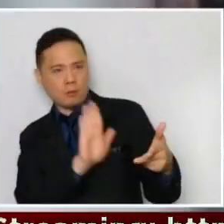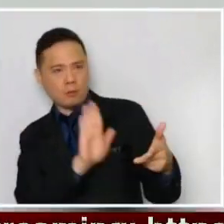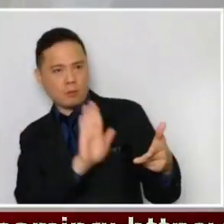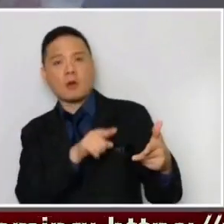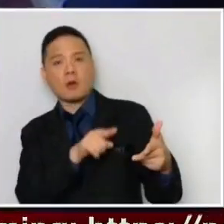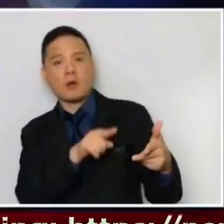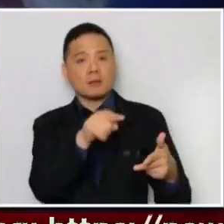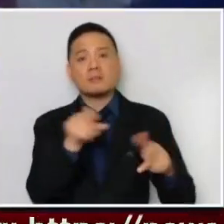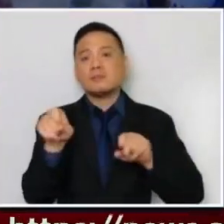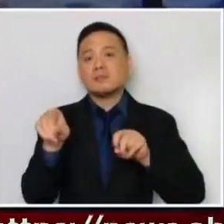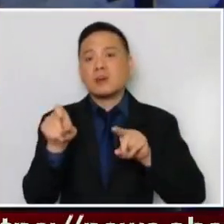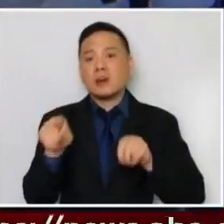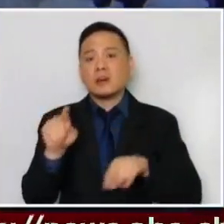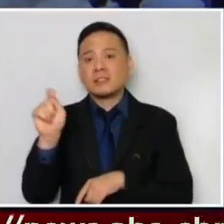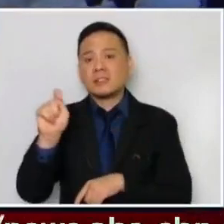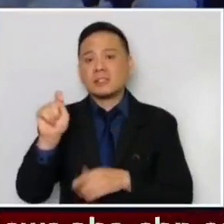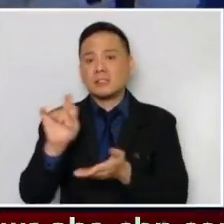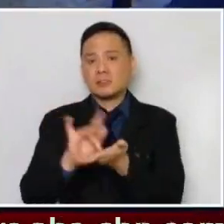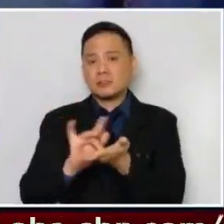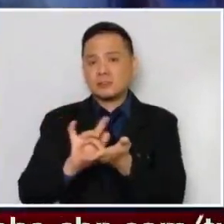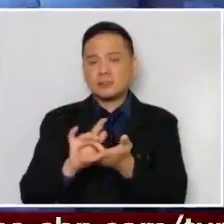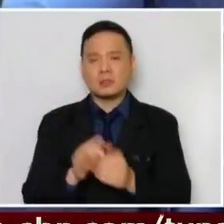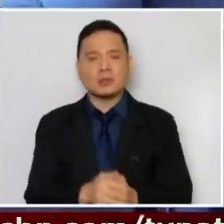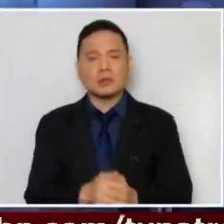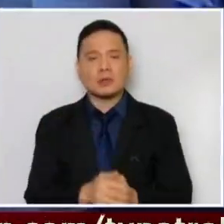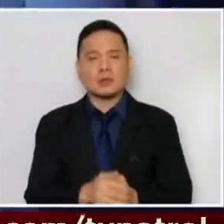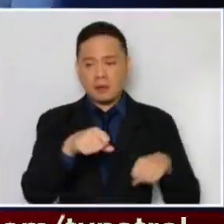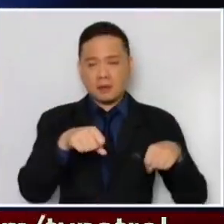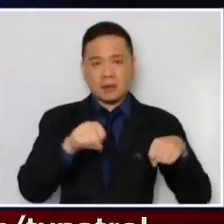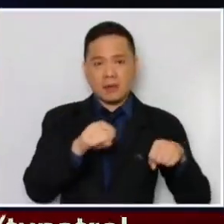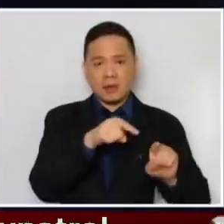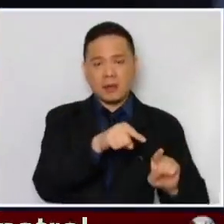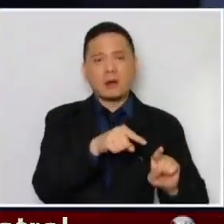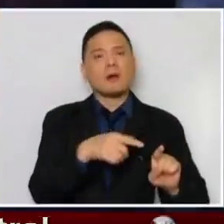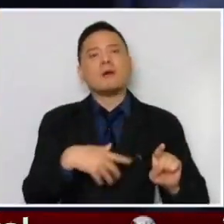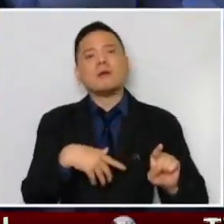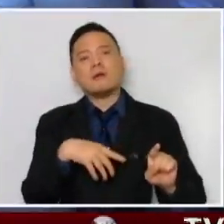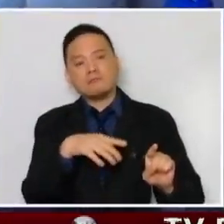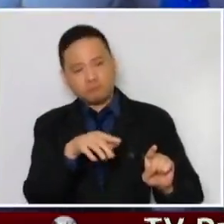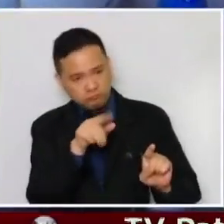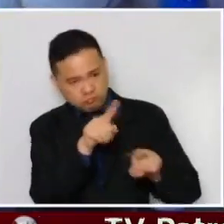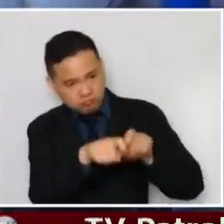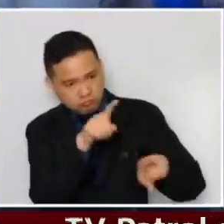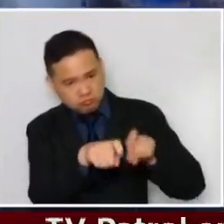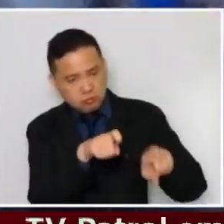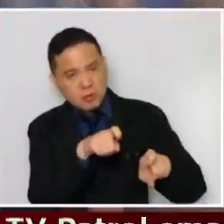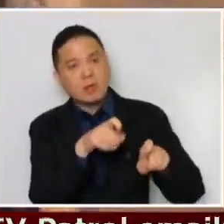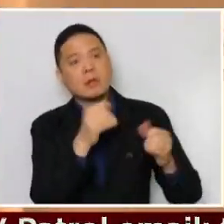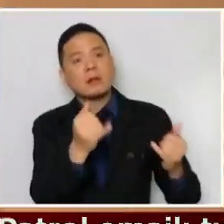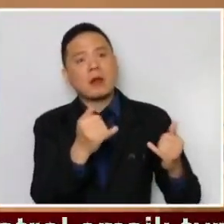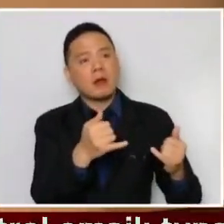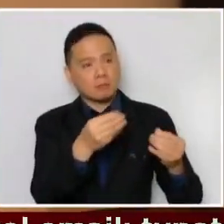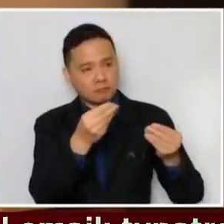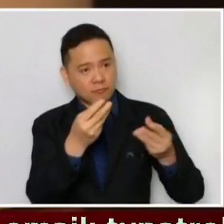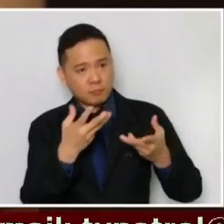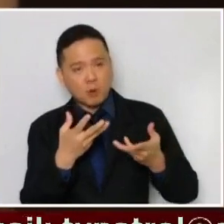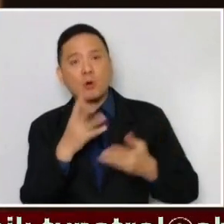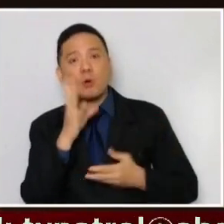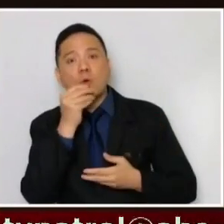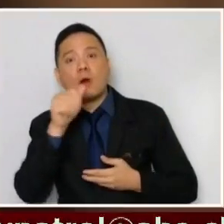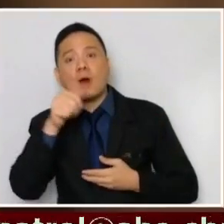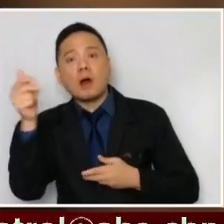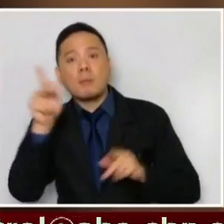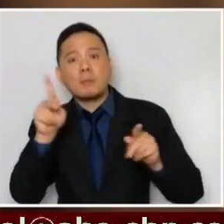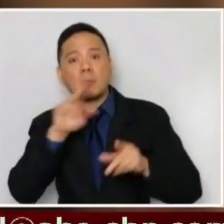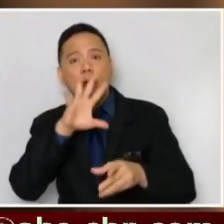COVID-19 na to si Lizumab. Ang rider din ang naging daan para maaresto ang online seller na si Crizilin Saklolo. 58,000 pesos